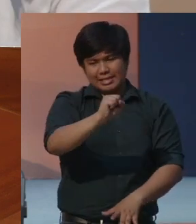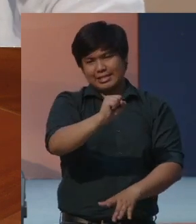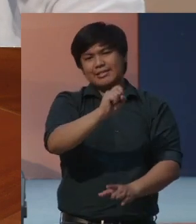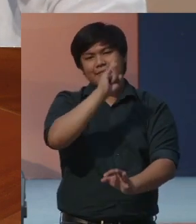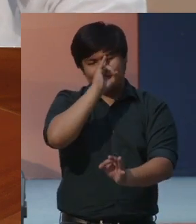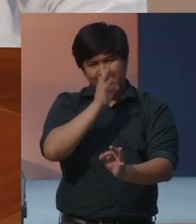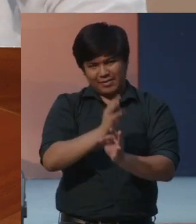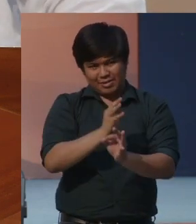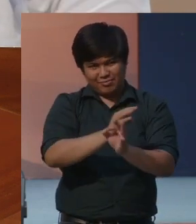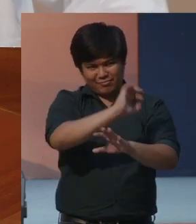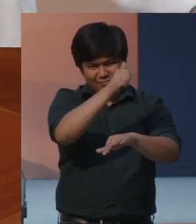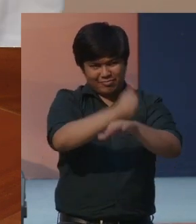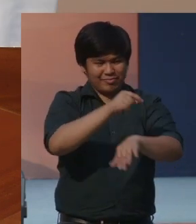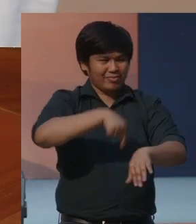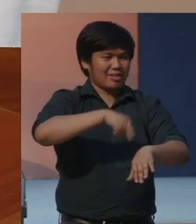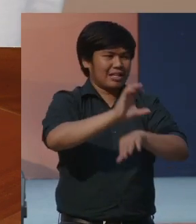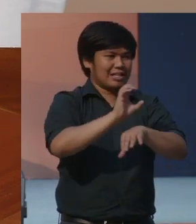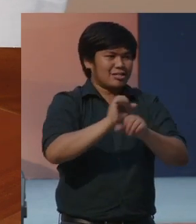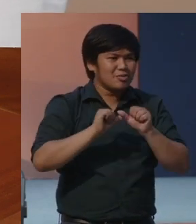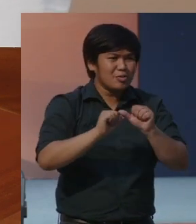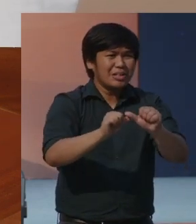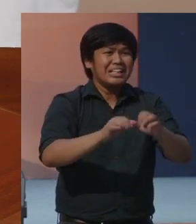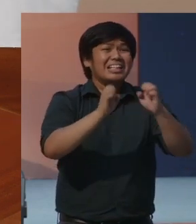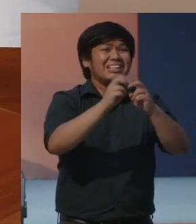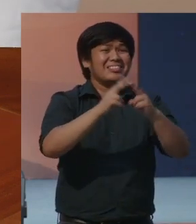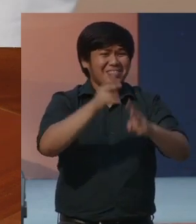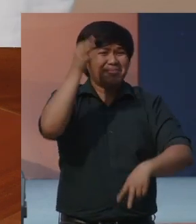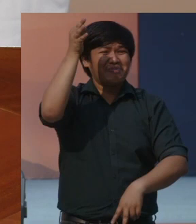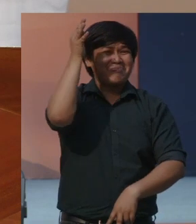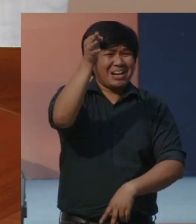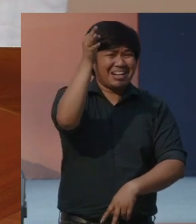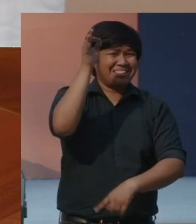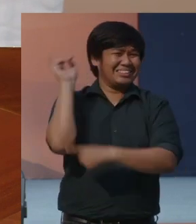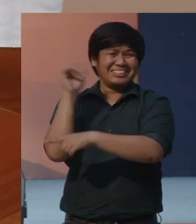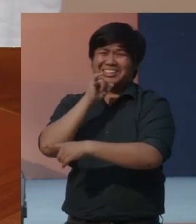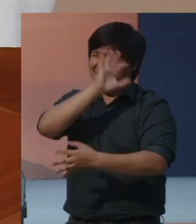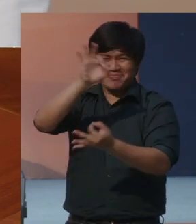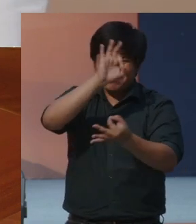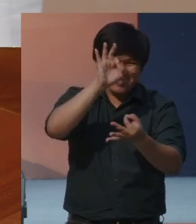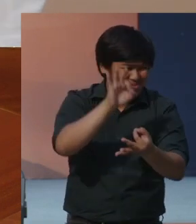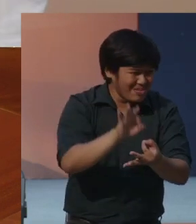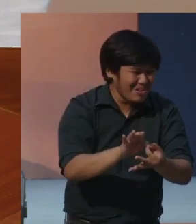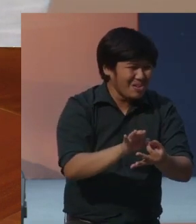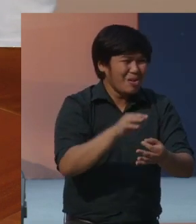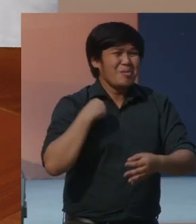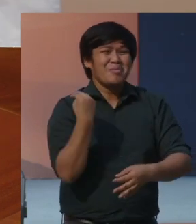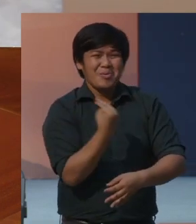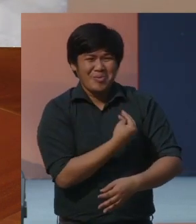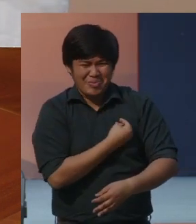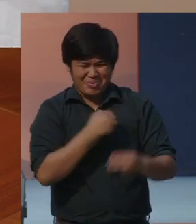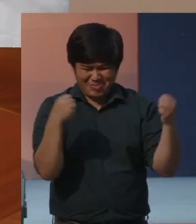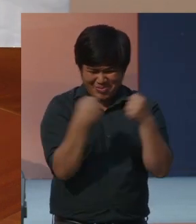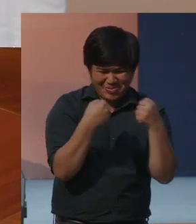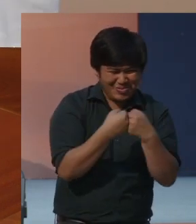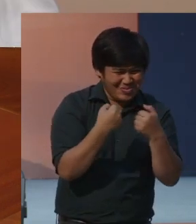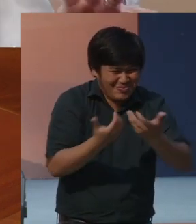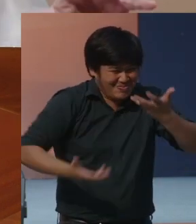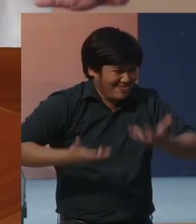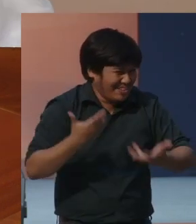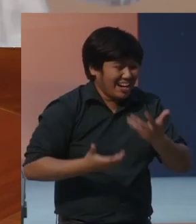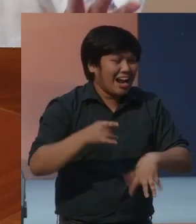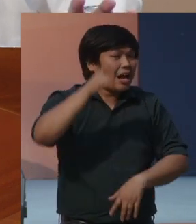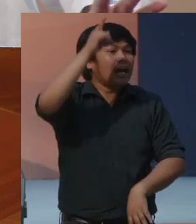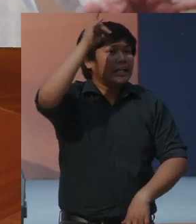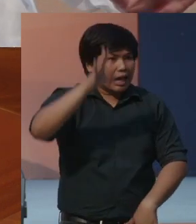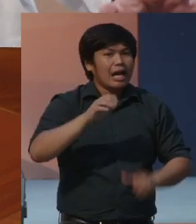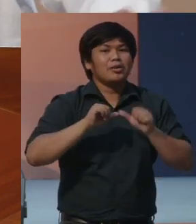church na ito. Na kahit punong-puno ng mga pastor na imperfect, na mga miyembro na imperfect, ang Diyos,